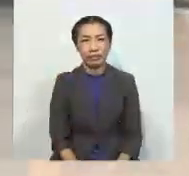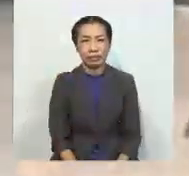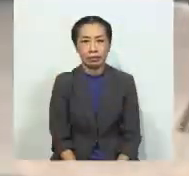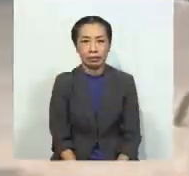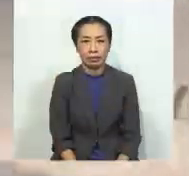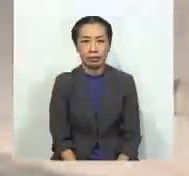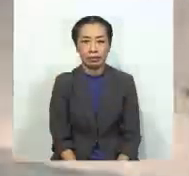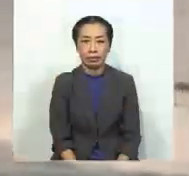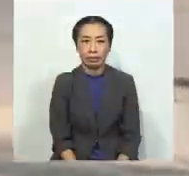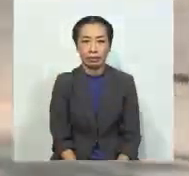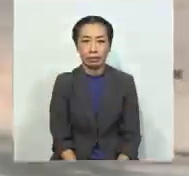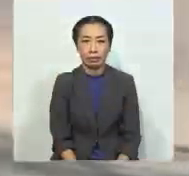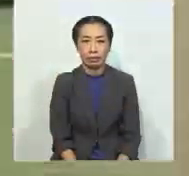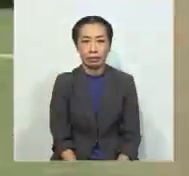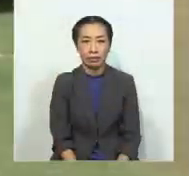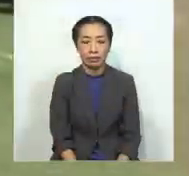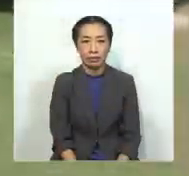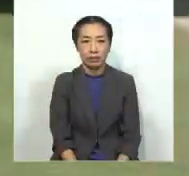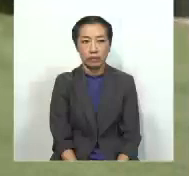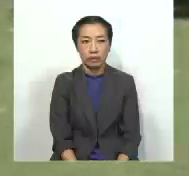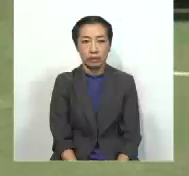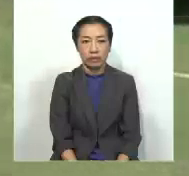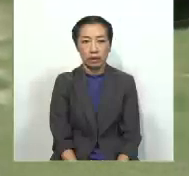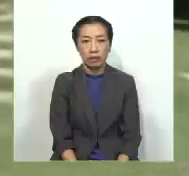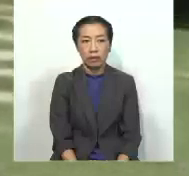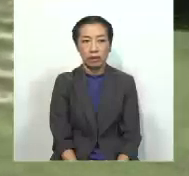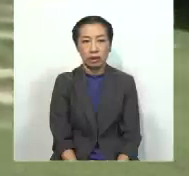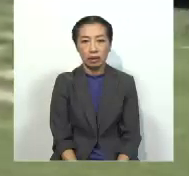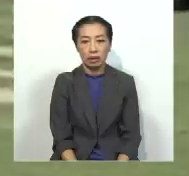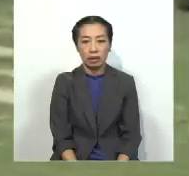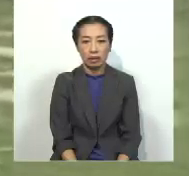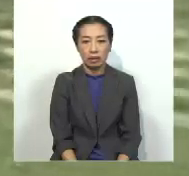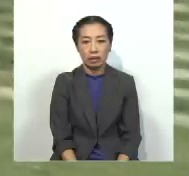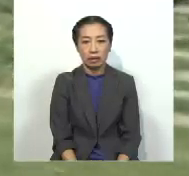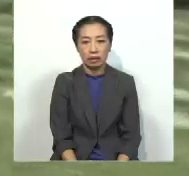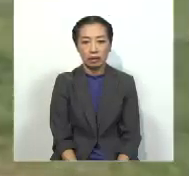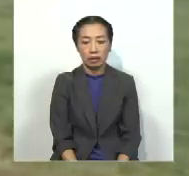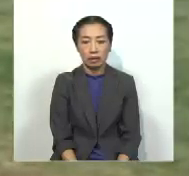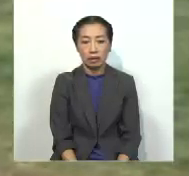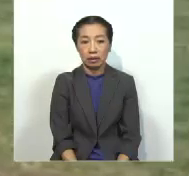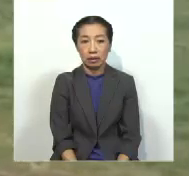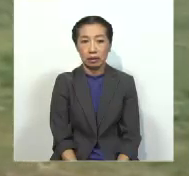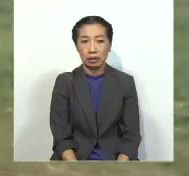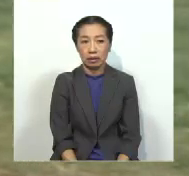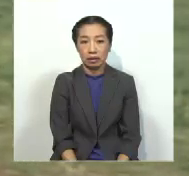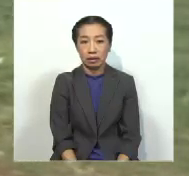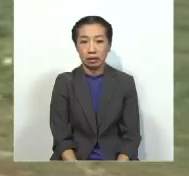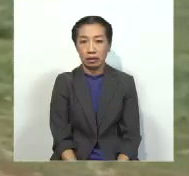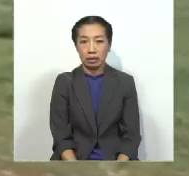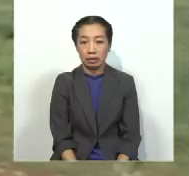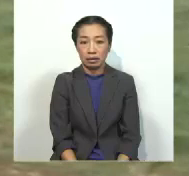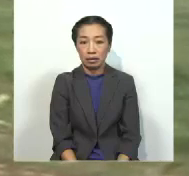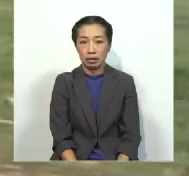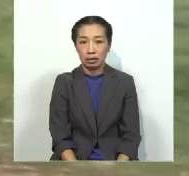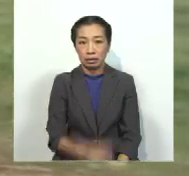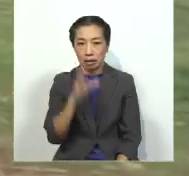วันซึ่งรับผิดชอบภัยและการจราจรเนื่องจากทางมหาลัยขอนแก่นได้มีคณะกรรมการท่านหนึ่งที่มาให้ข้อมูลในวันนี้ก็คือท